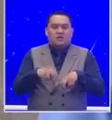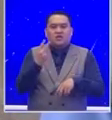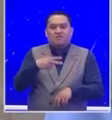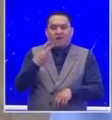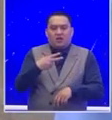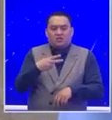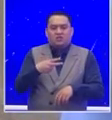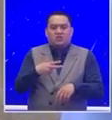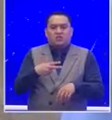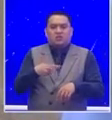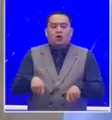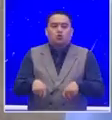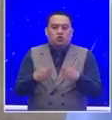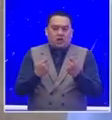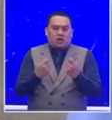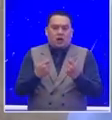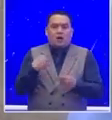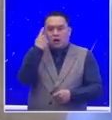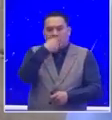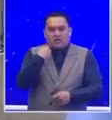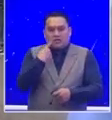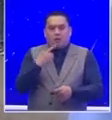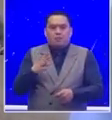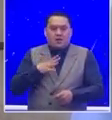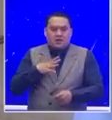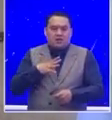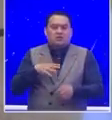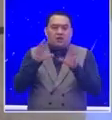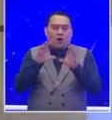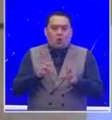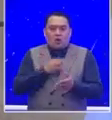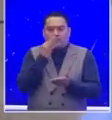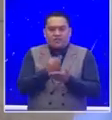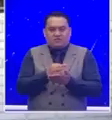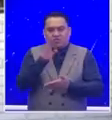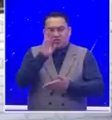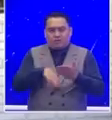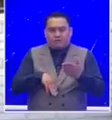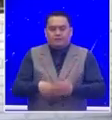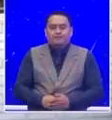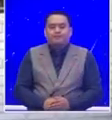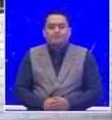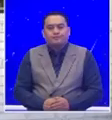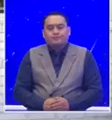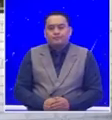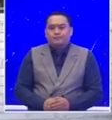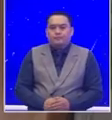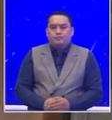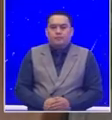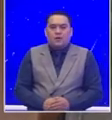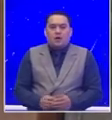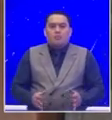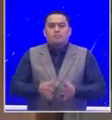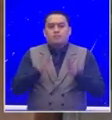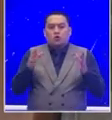20 административных дел. Лица были привлечены предусмотренным законом ответственности. Справедливости ради стоит отметить,